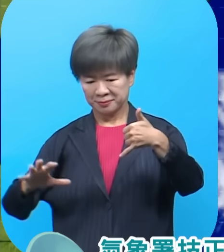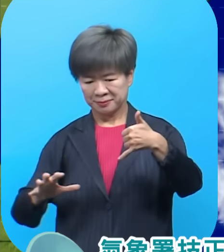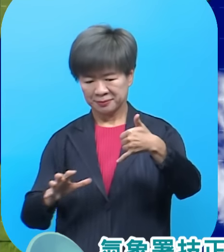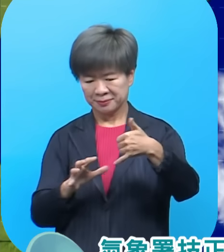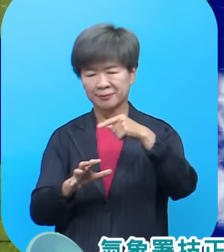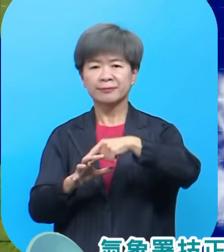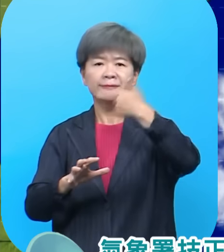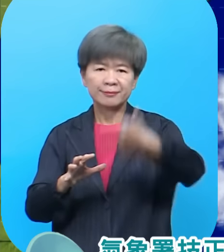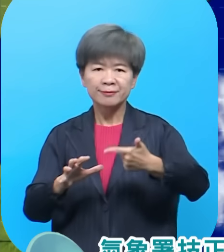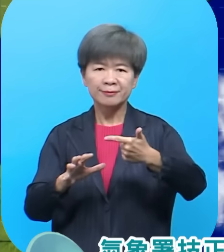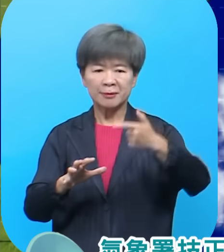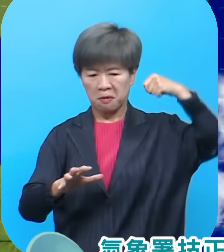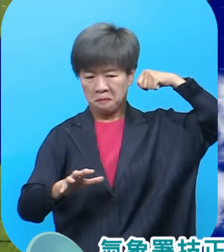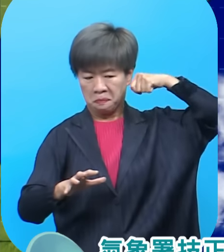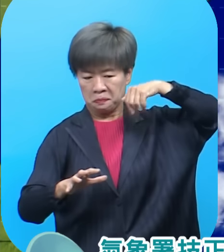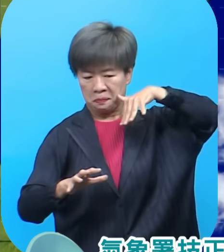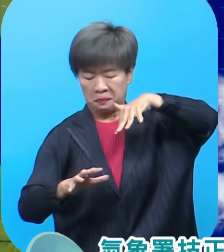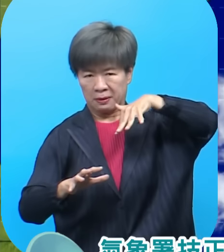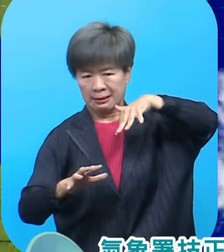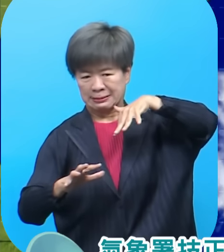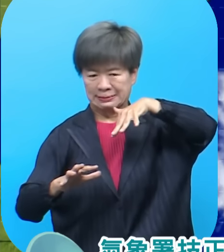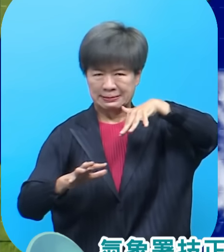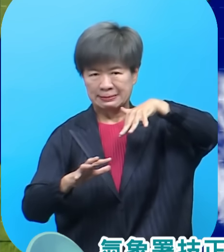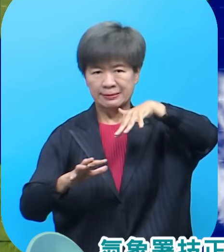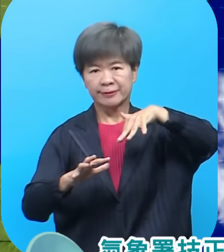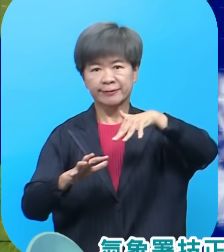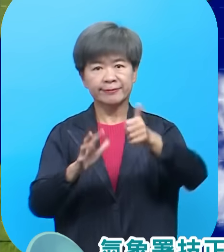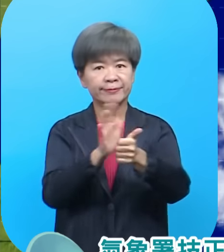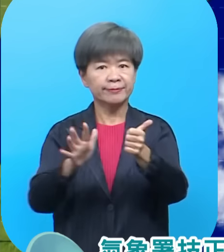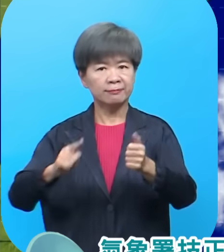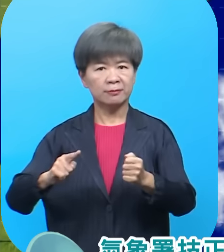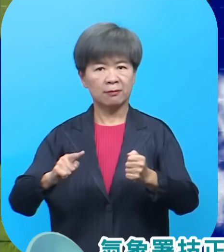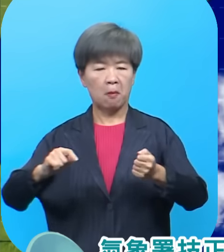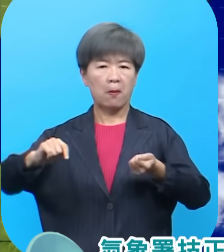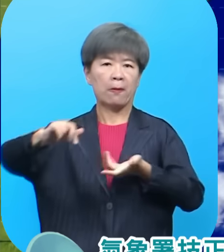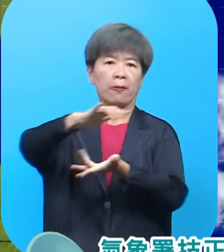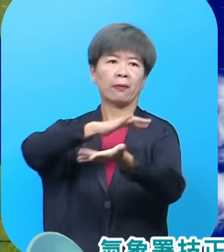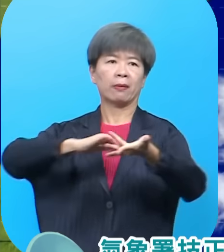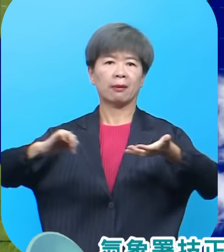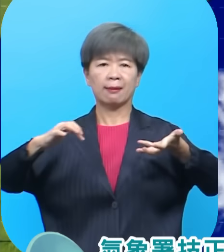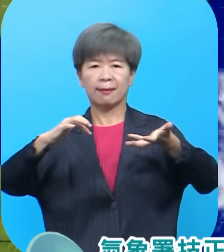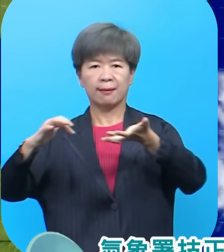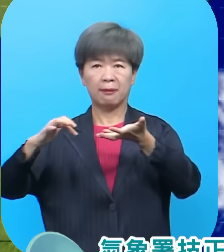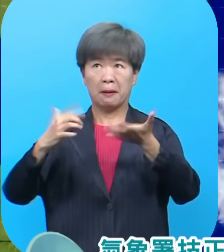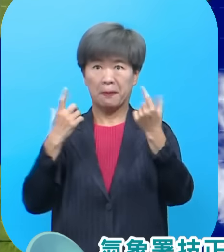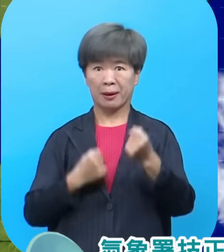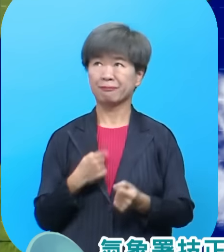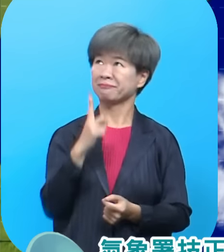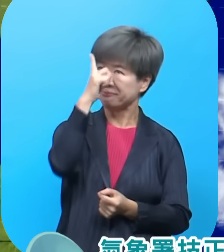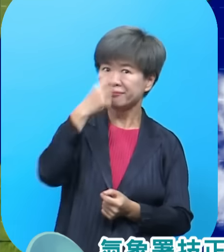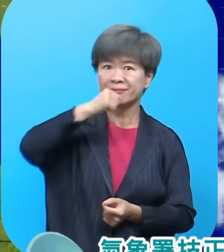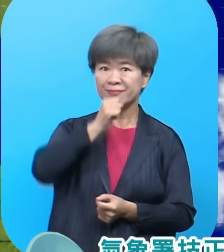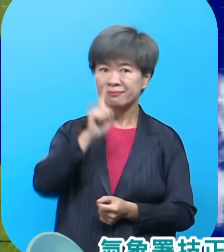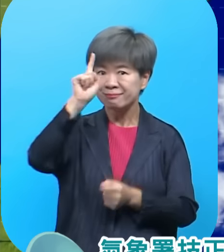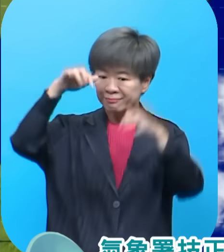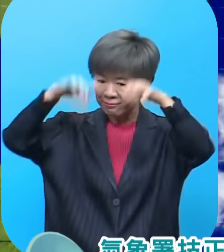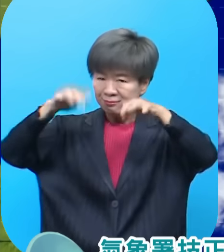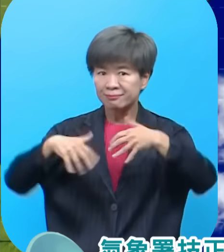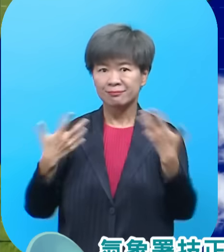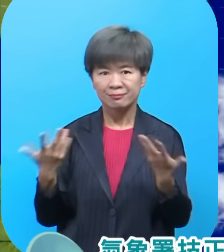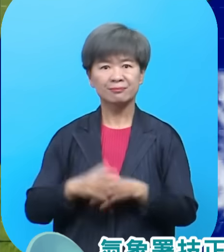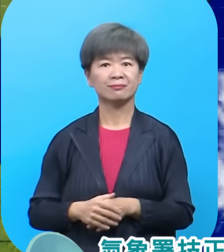看看这样子真的有共伴效应的话所造成的强对流云是否在我们上空。好，台风的